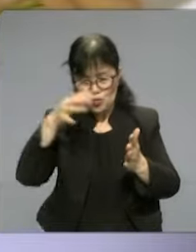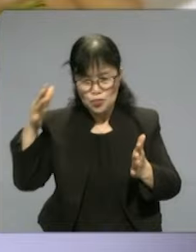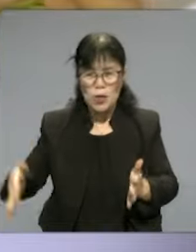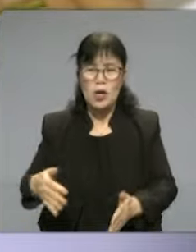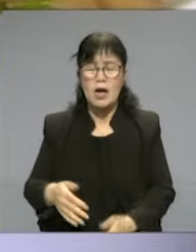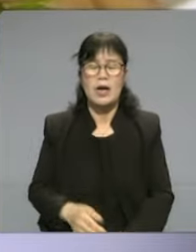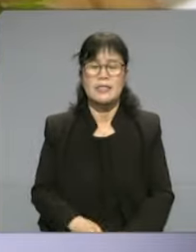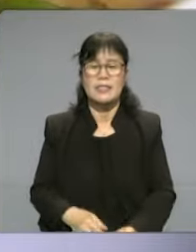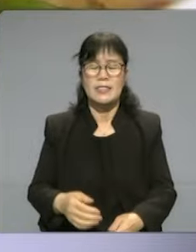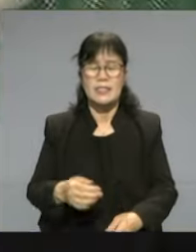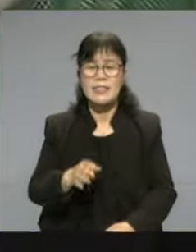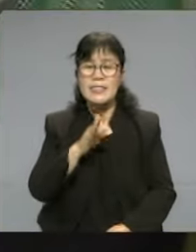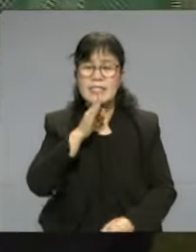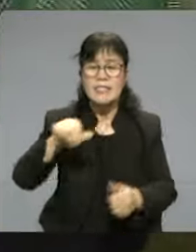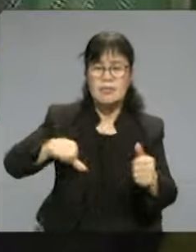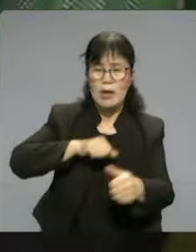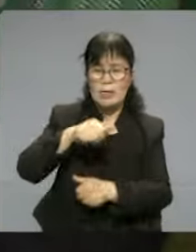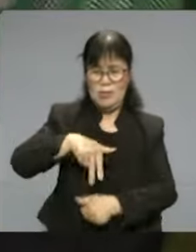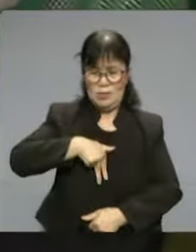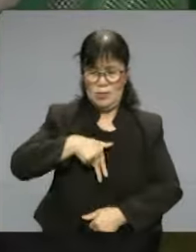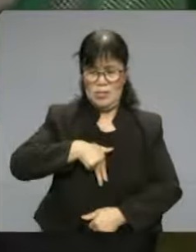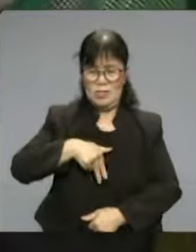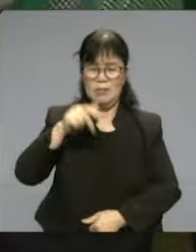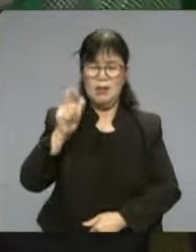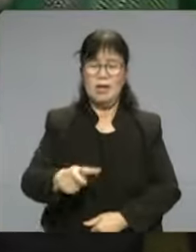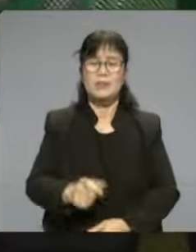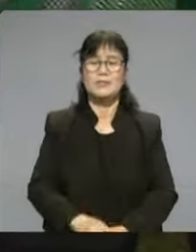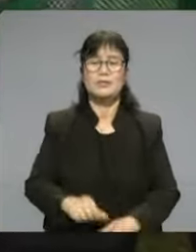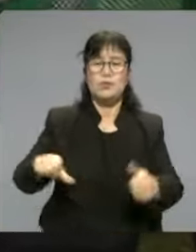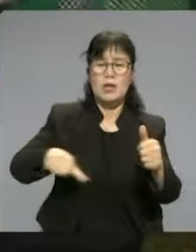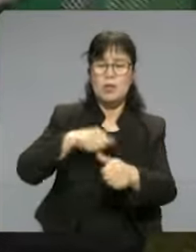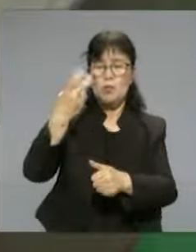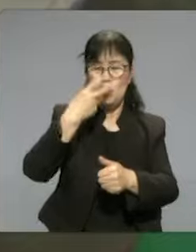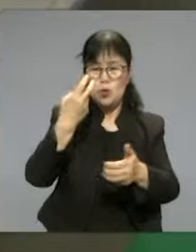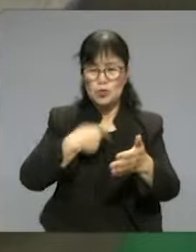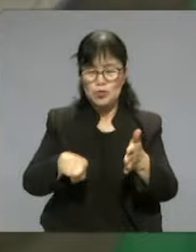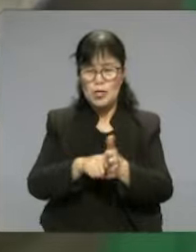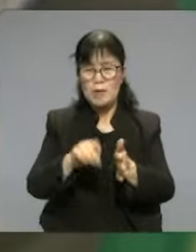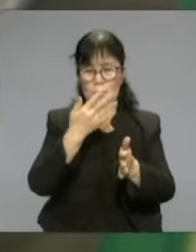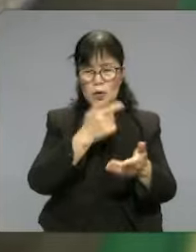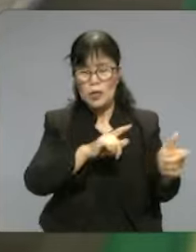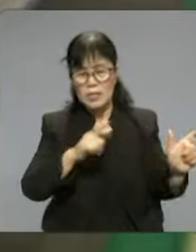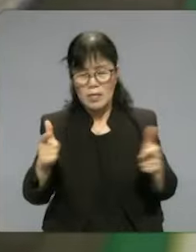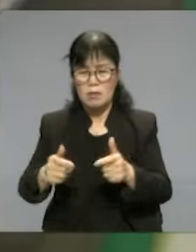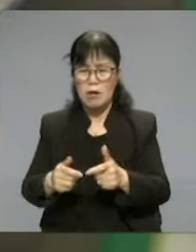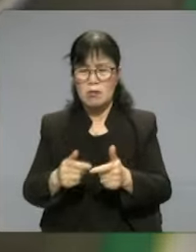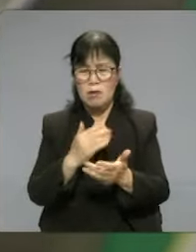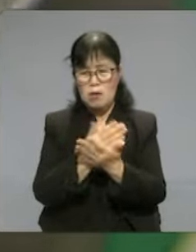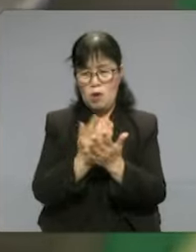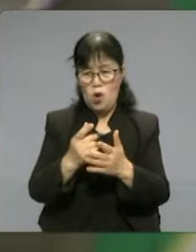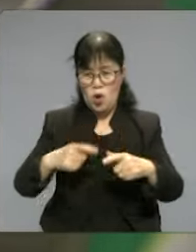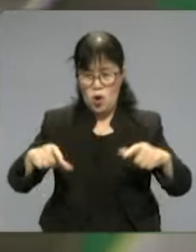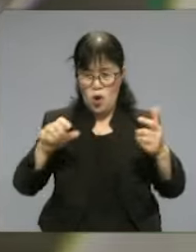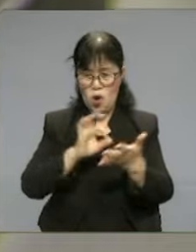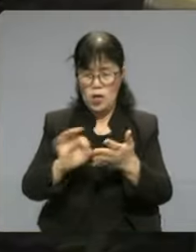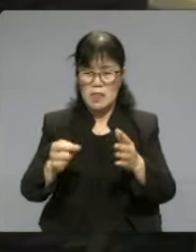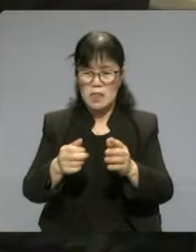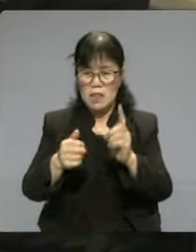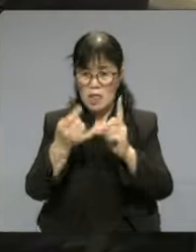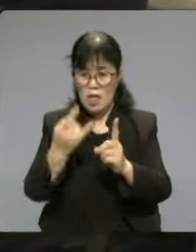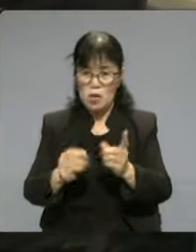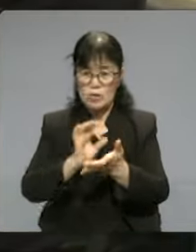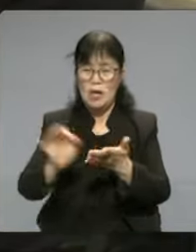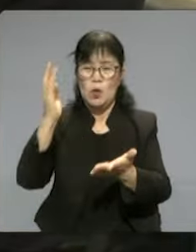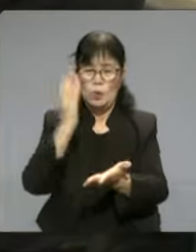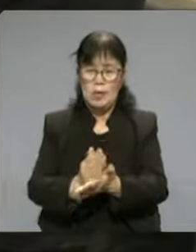친환경의 정을 강화했습니다 환경보호를 위해 먹걸리 장터에선 다회용 식기를 사용하고 쓰레기